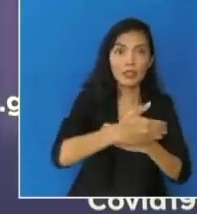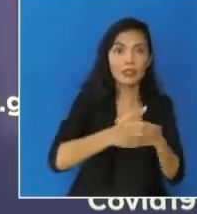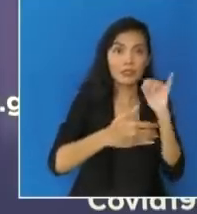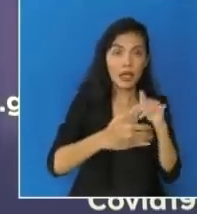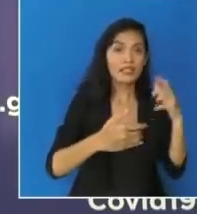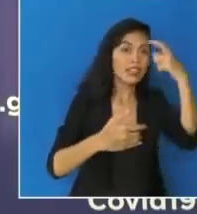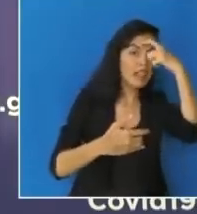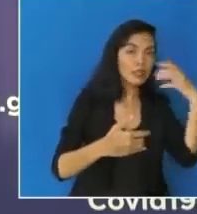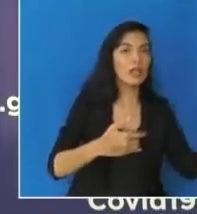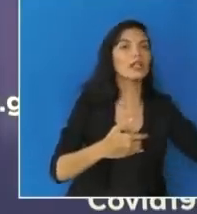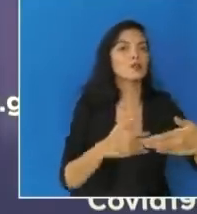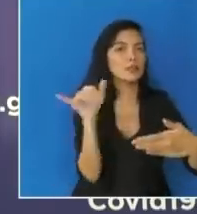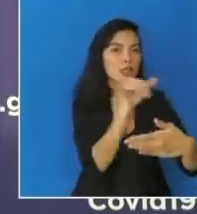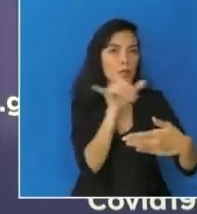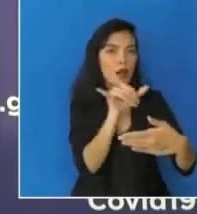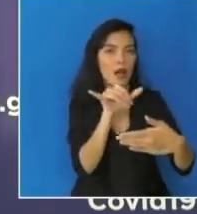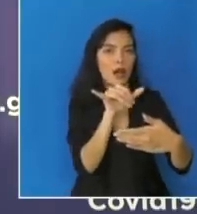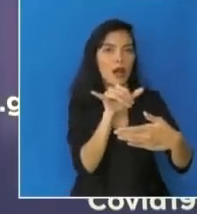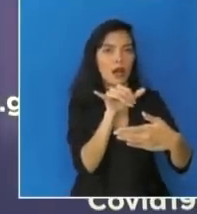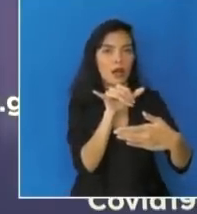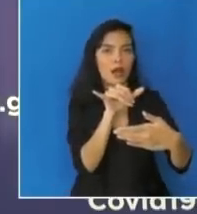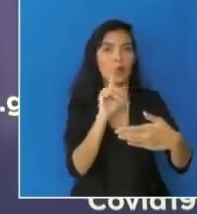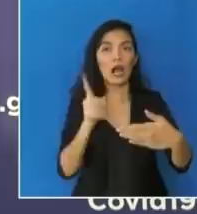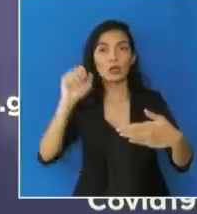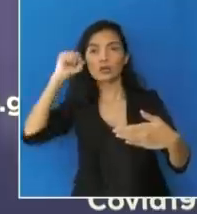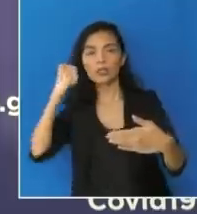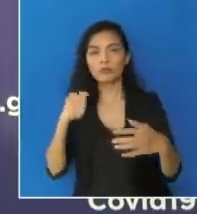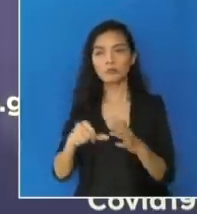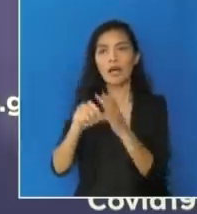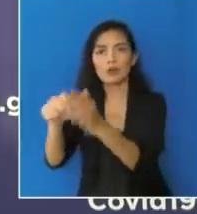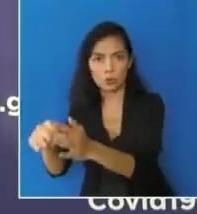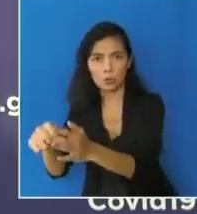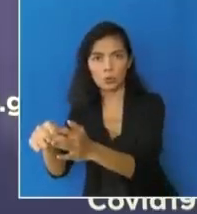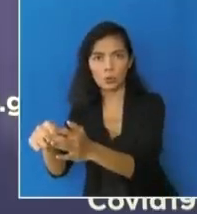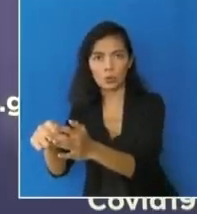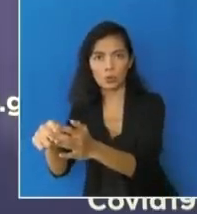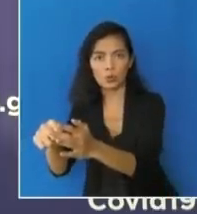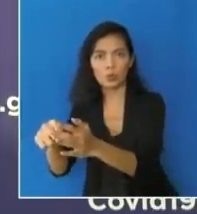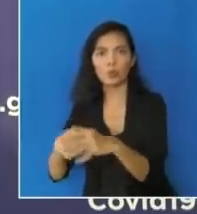yang sakit, bantu yang mengalami kesulitan akibat pandemi ini.